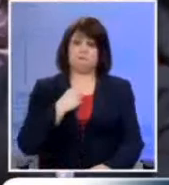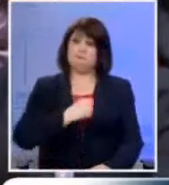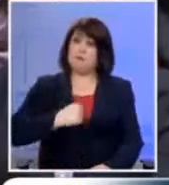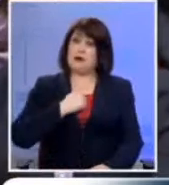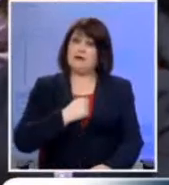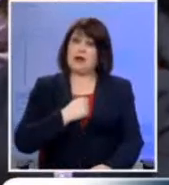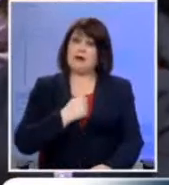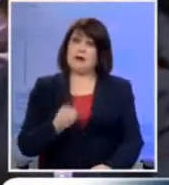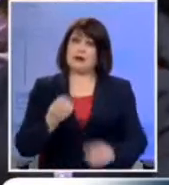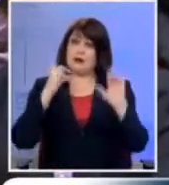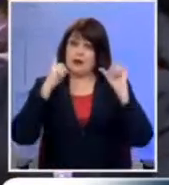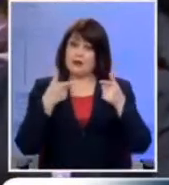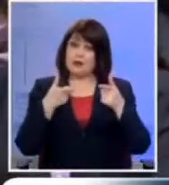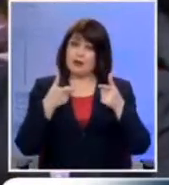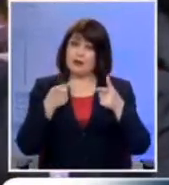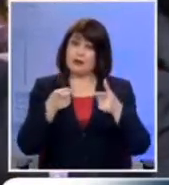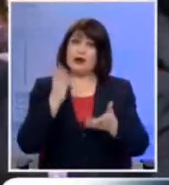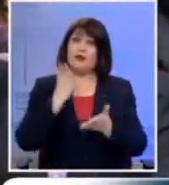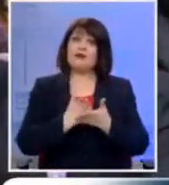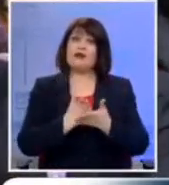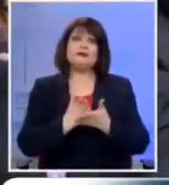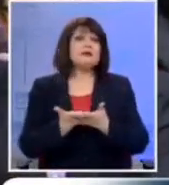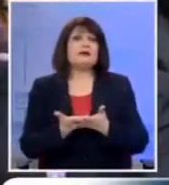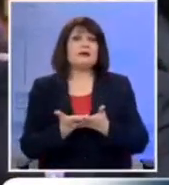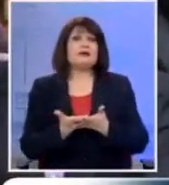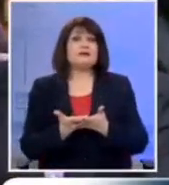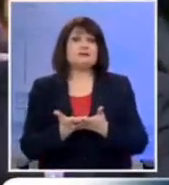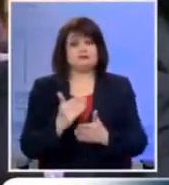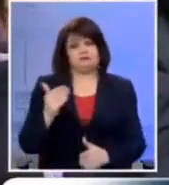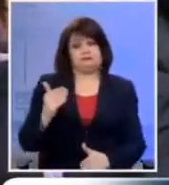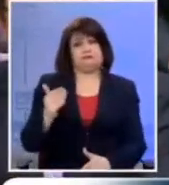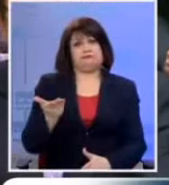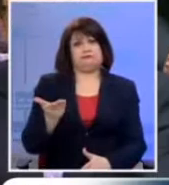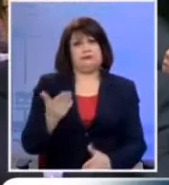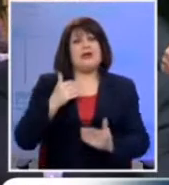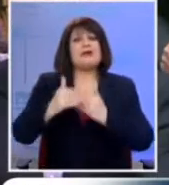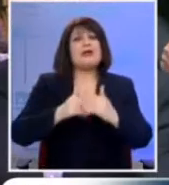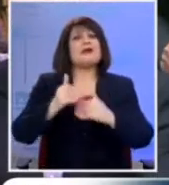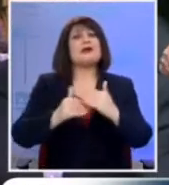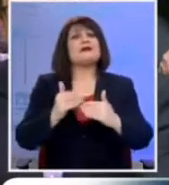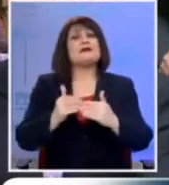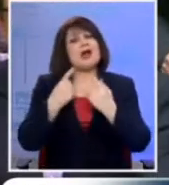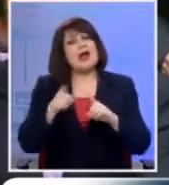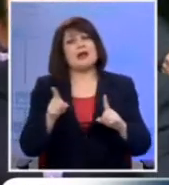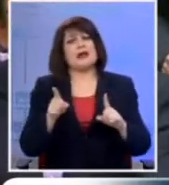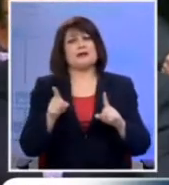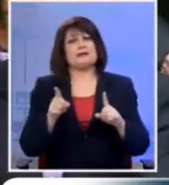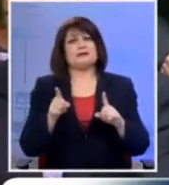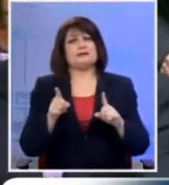η Νέα Δημοκρατία επιλέγει από την πλευρά της μία διαδικασία, στην